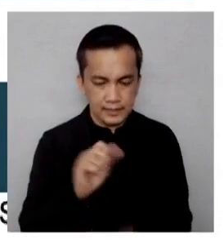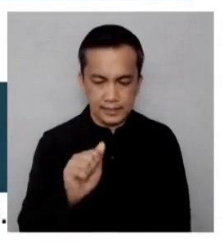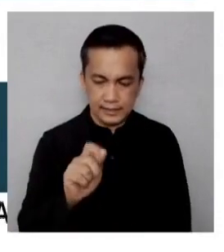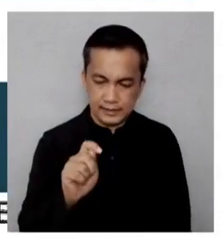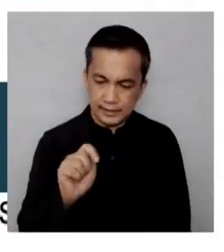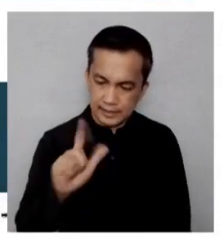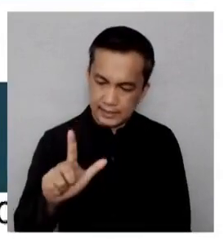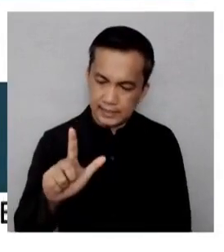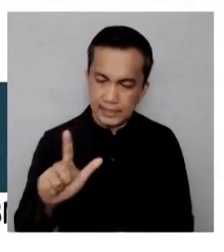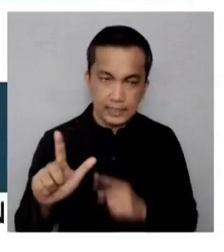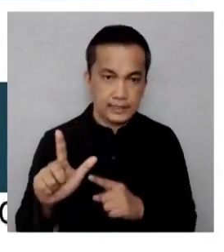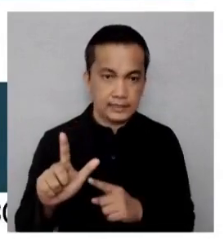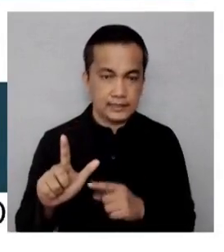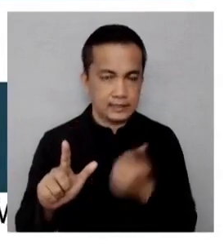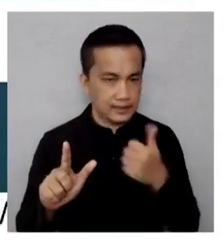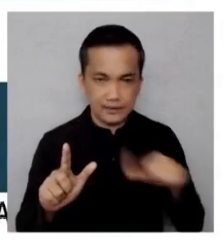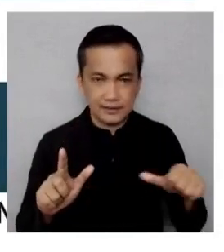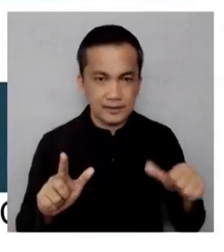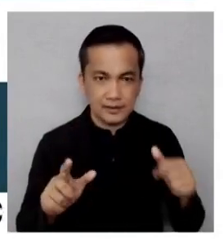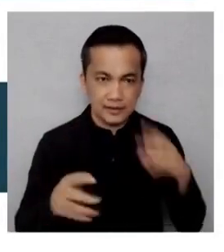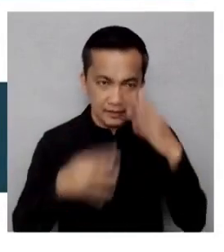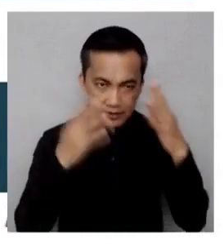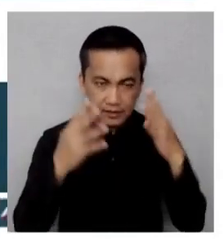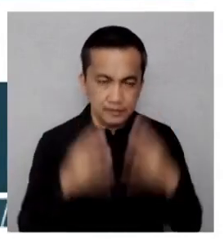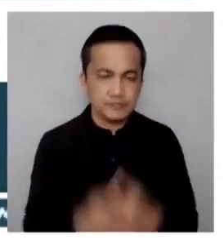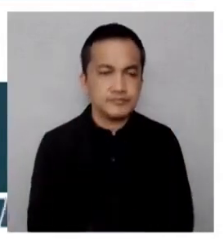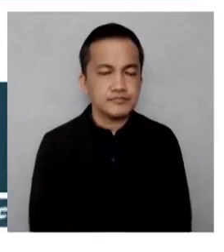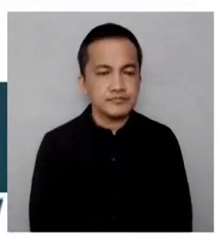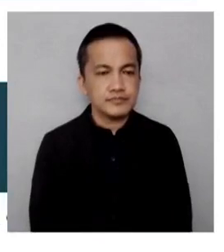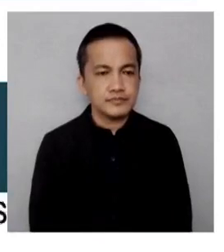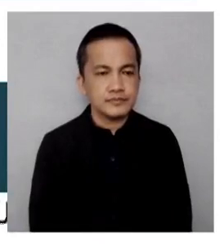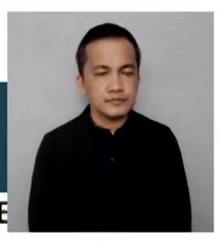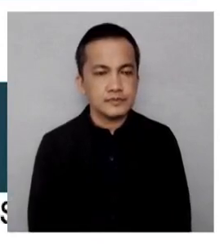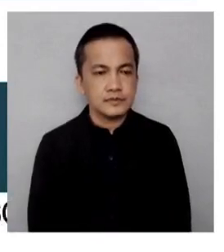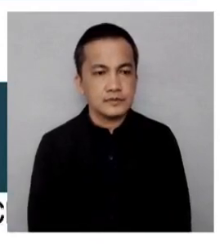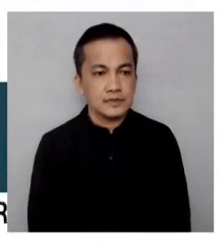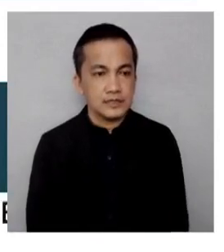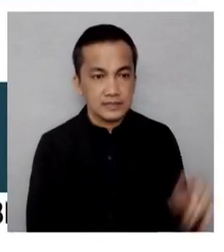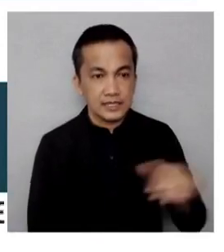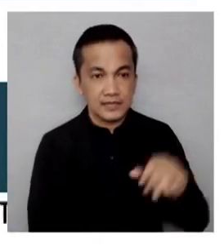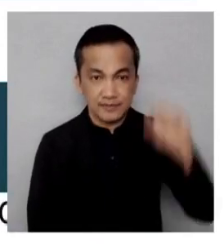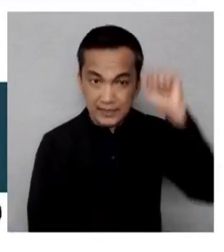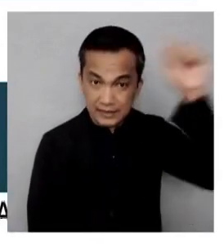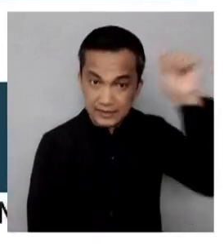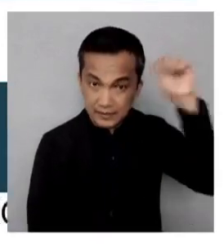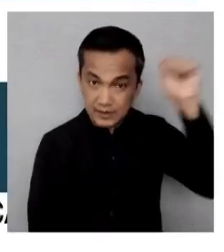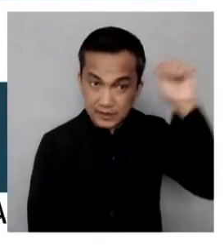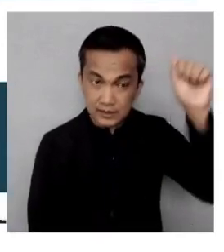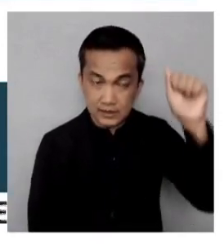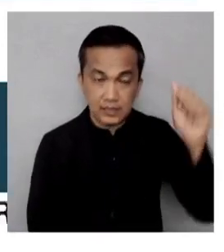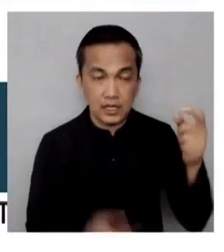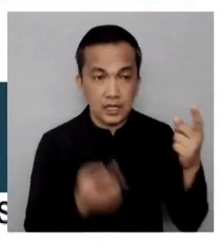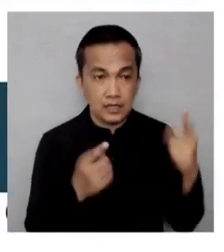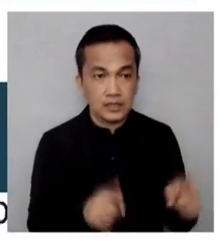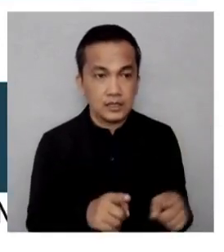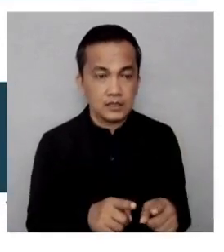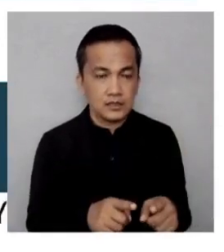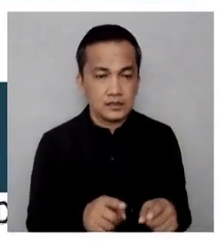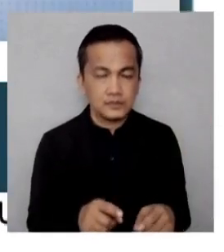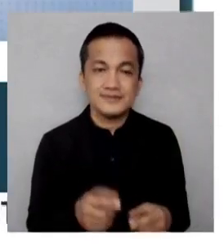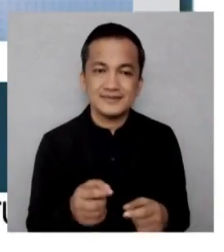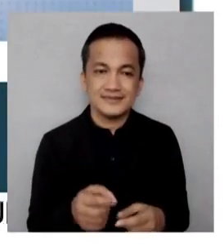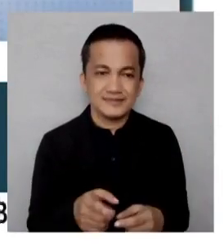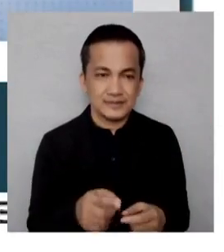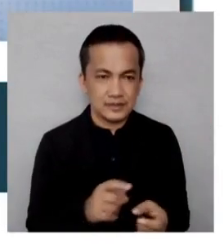sa kung saan na lang, ano, katulad ng mga aktivista na nangyayari. So pinag-iiba natin, ano,